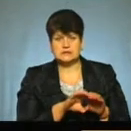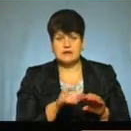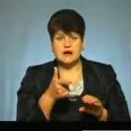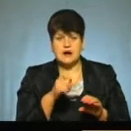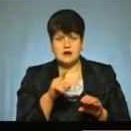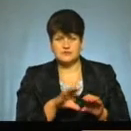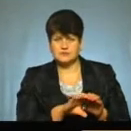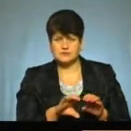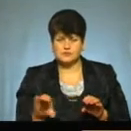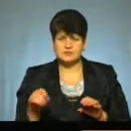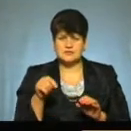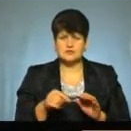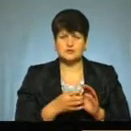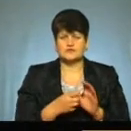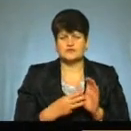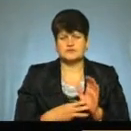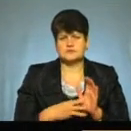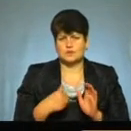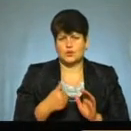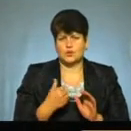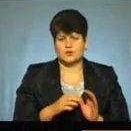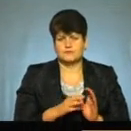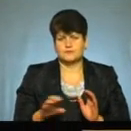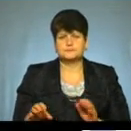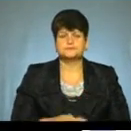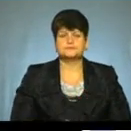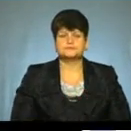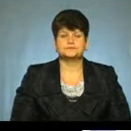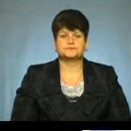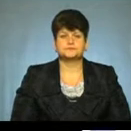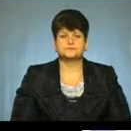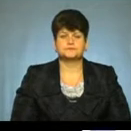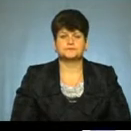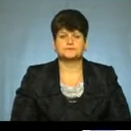з 1980-х років. Я пропоную зараз переглянути.